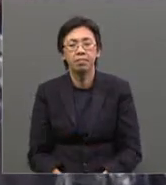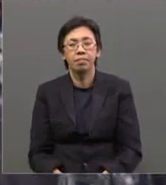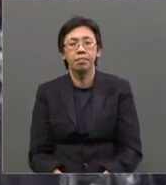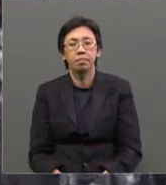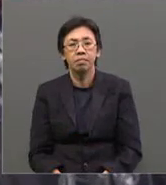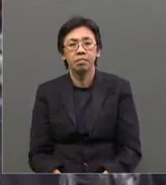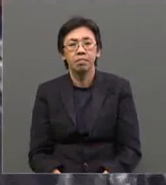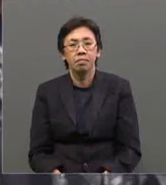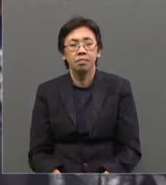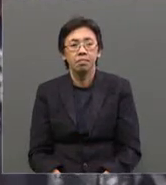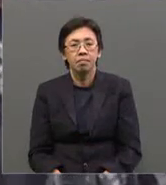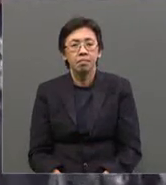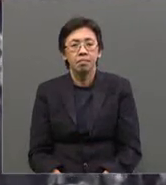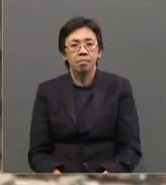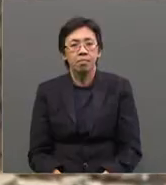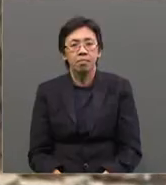กัน